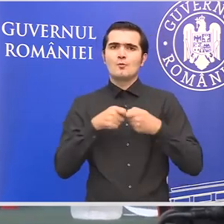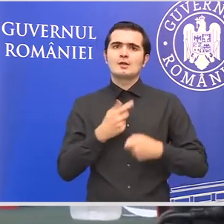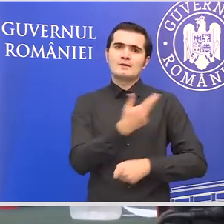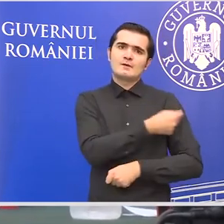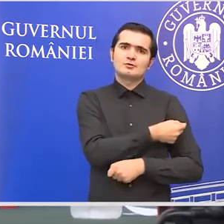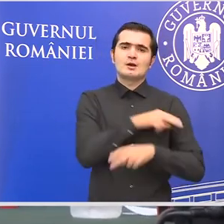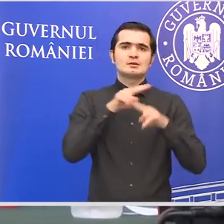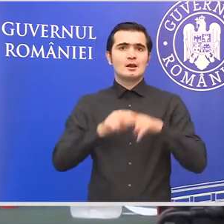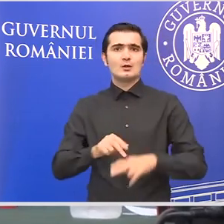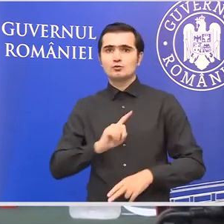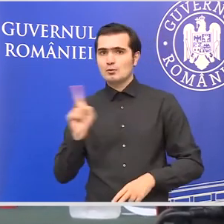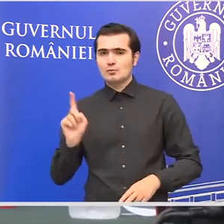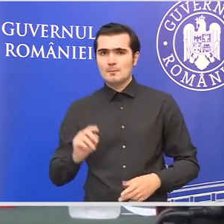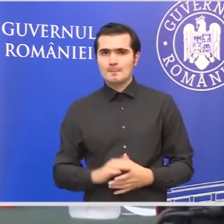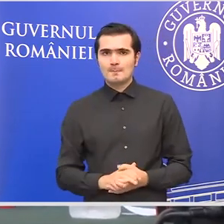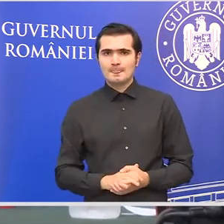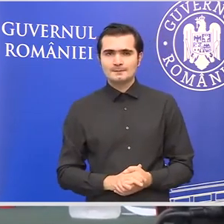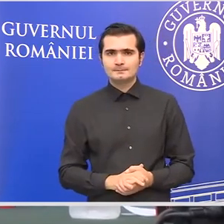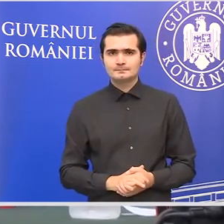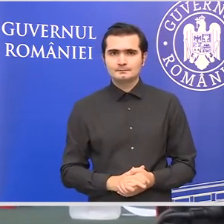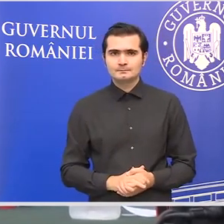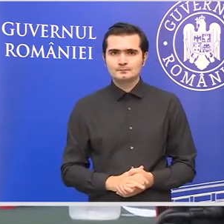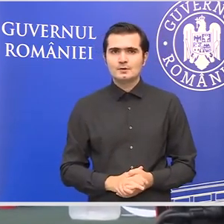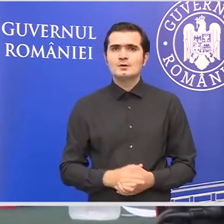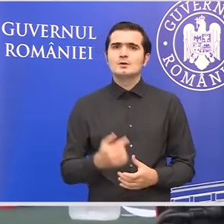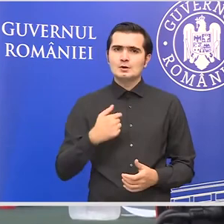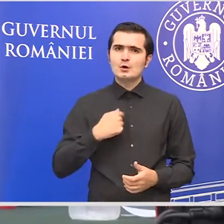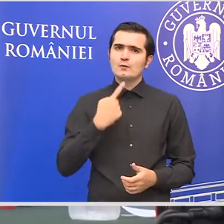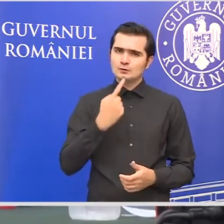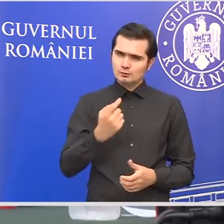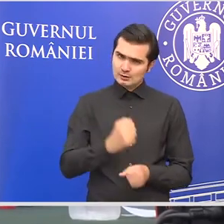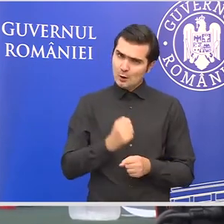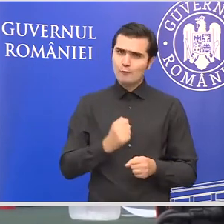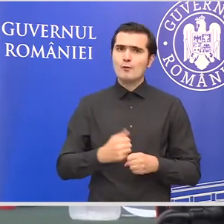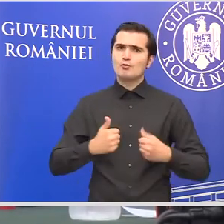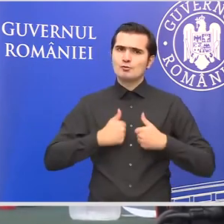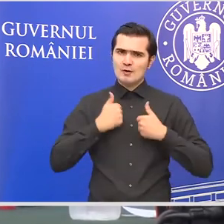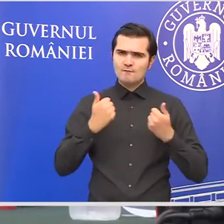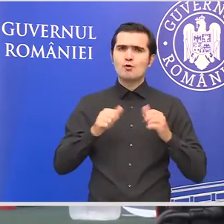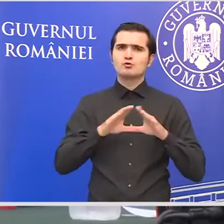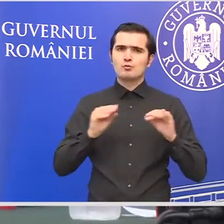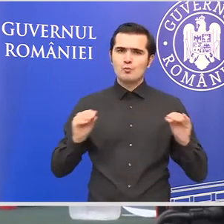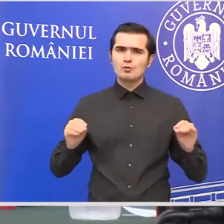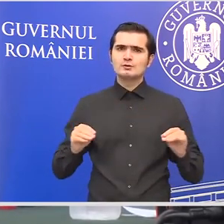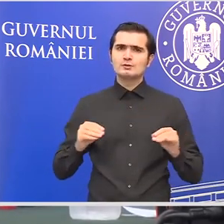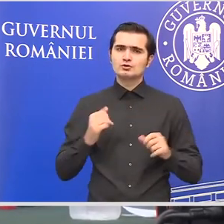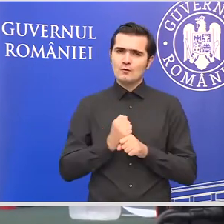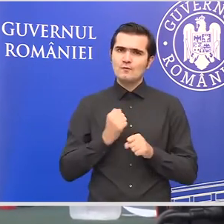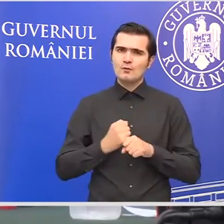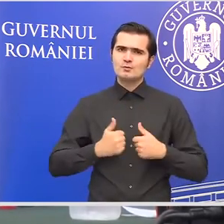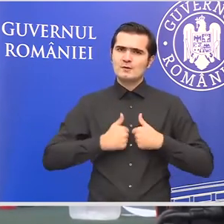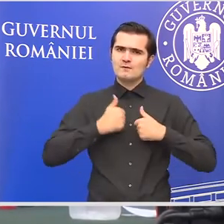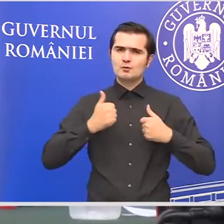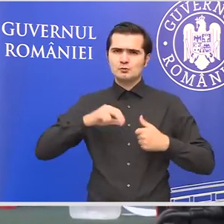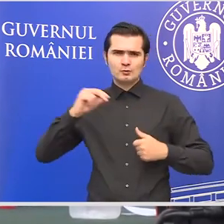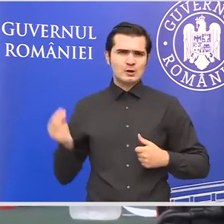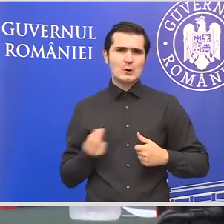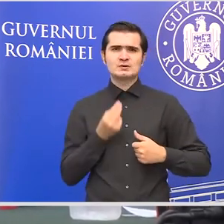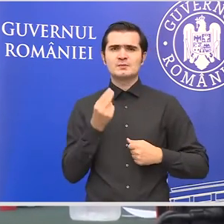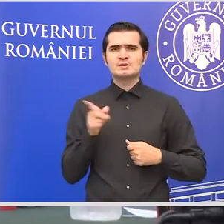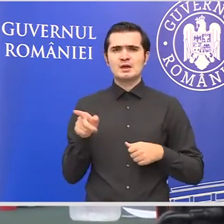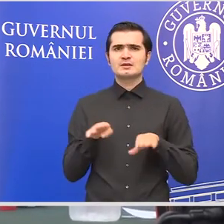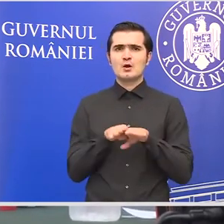nu. Eu pot să vă asigur că eforturi s-au făcut și se fac în continuare. Sunt chiar eforturi susținute ale colegilor noștri